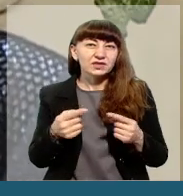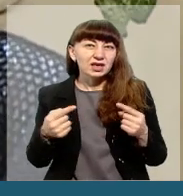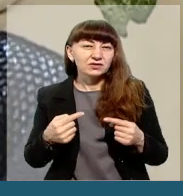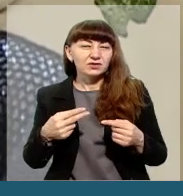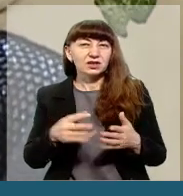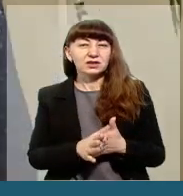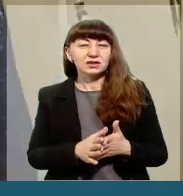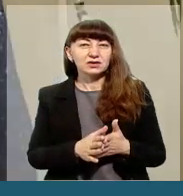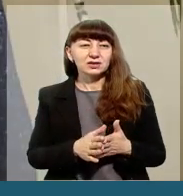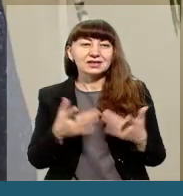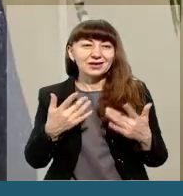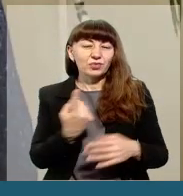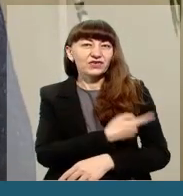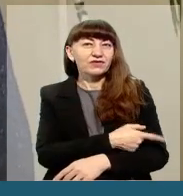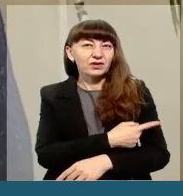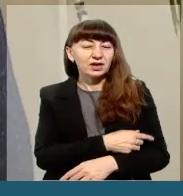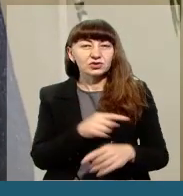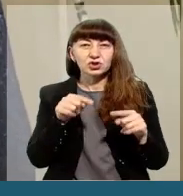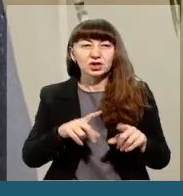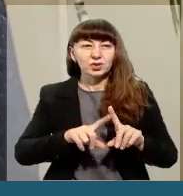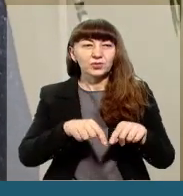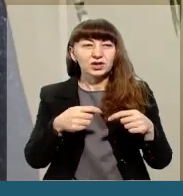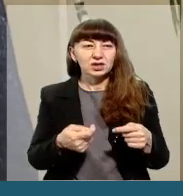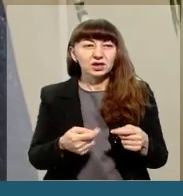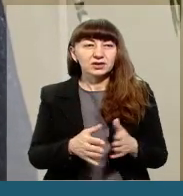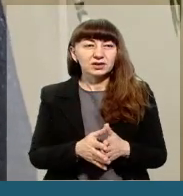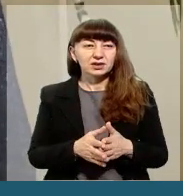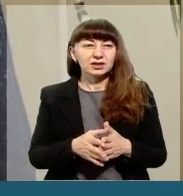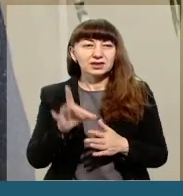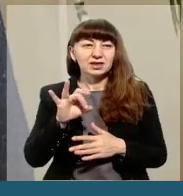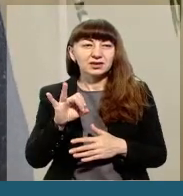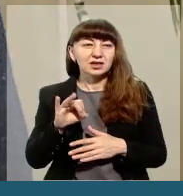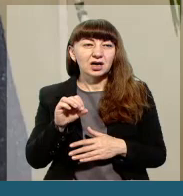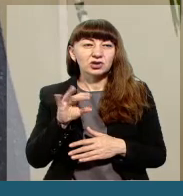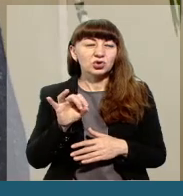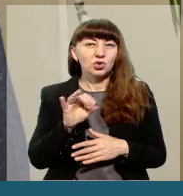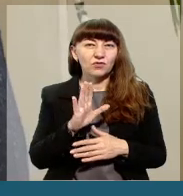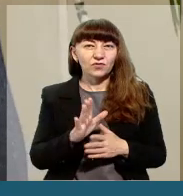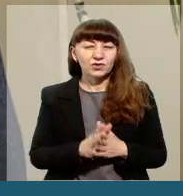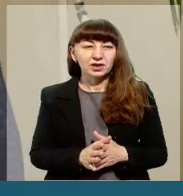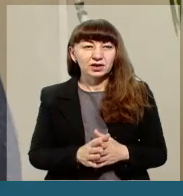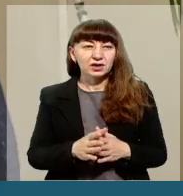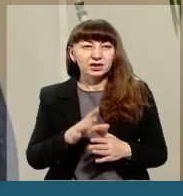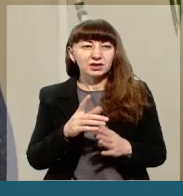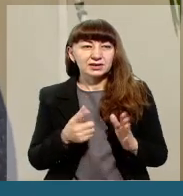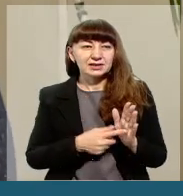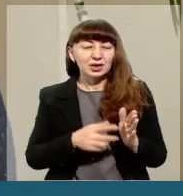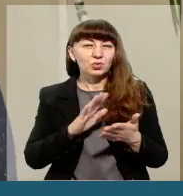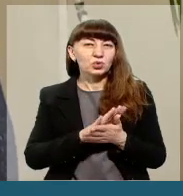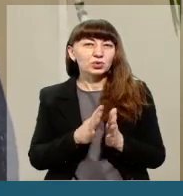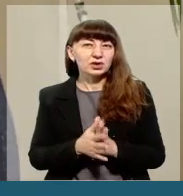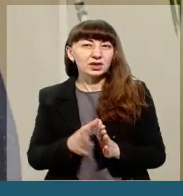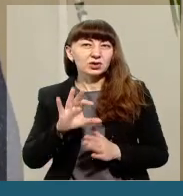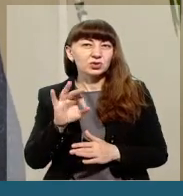заключению врача-терапевта. Мы предоставляем здесь, согласно стандартов, 7 услуг.